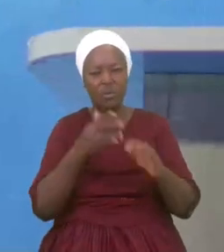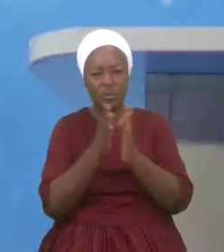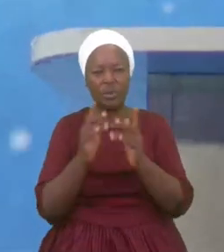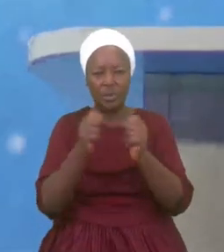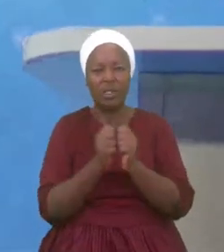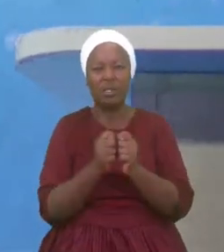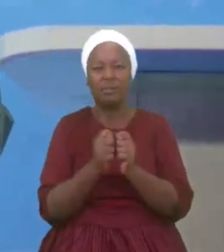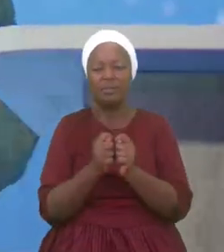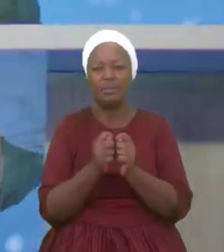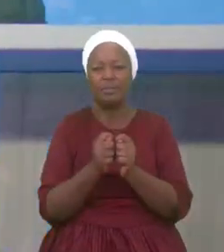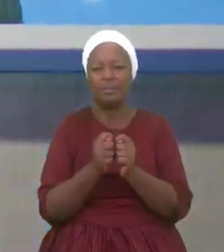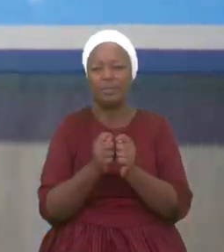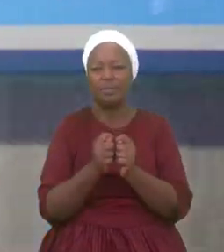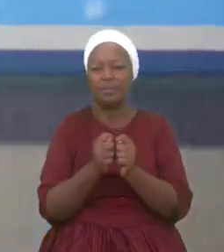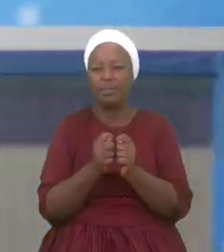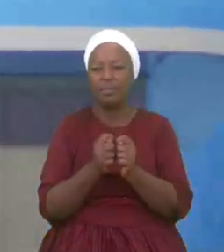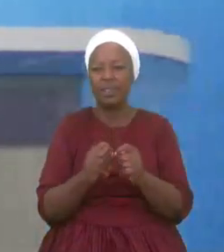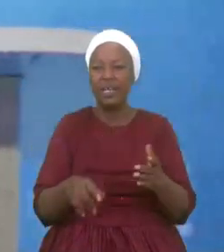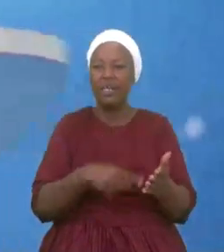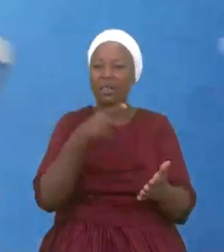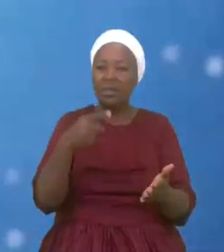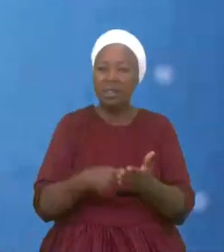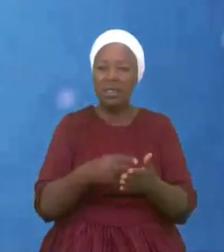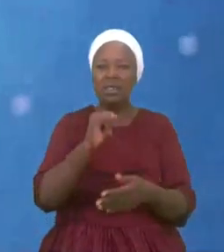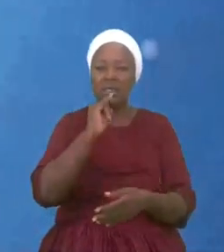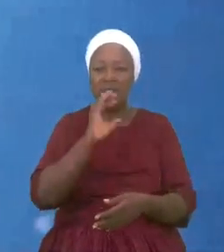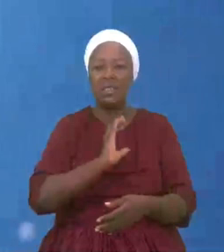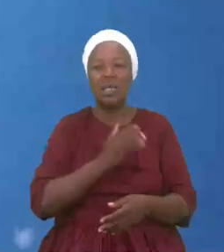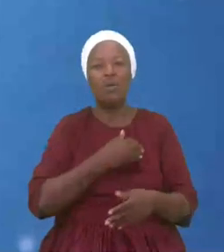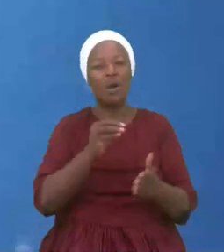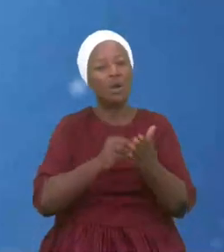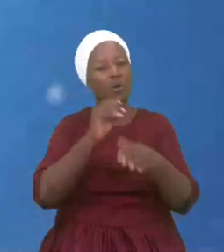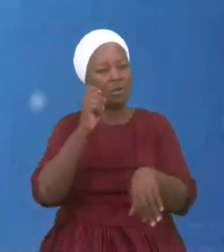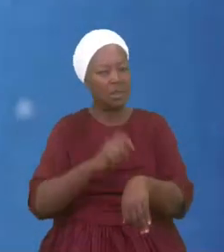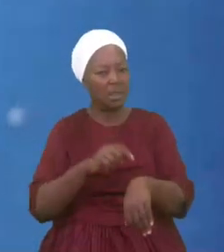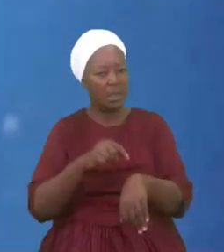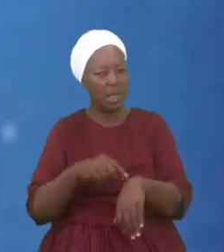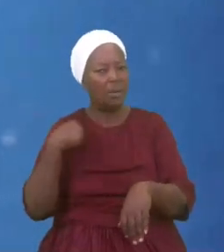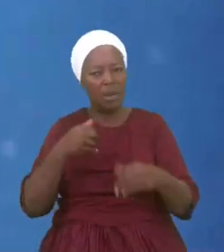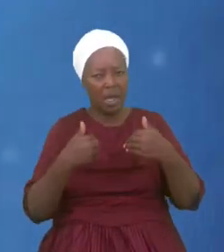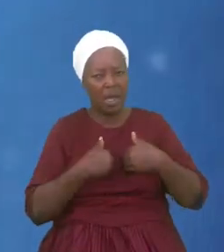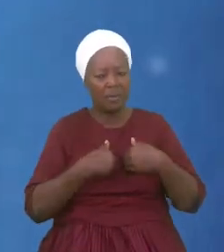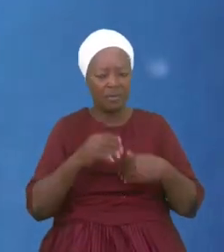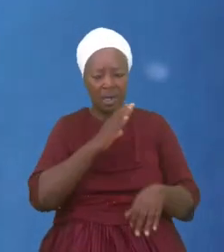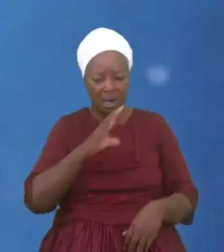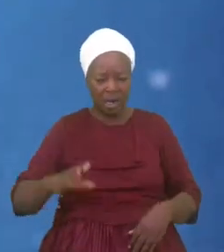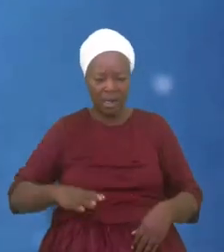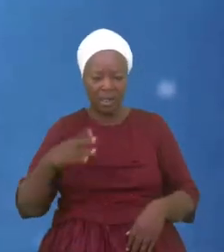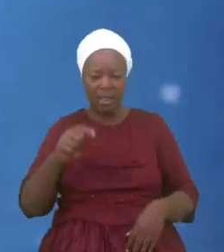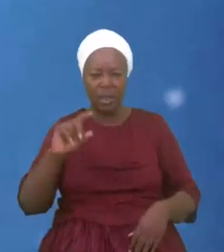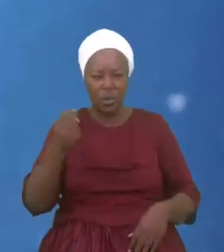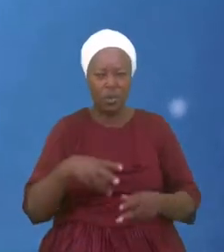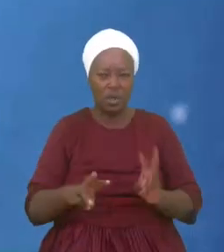délivrance êtes-vous prêts les yeux fermés voici notre